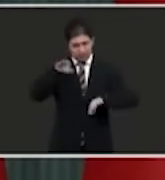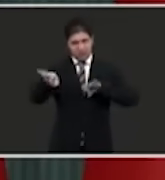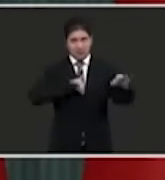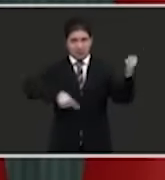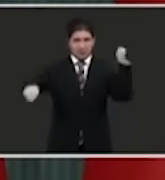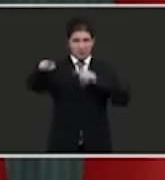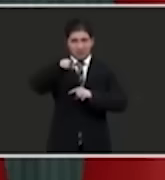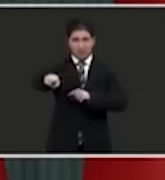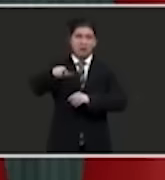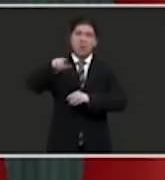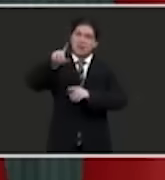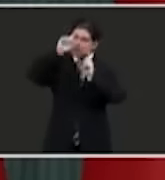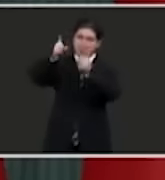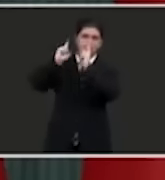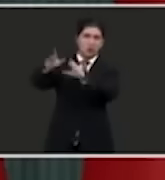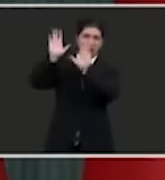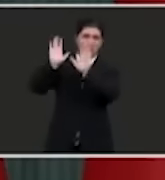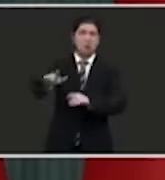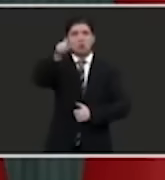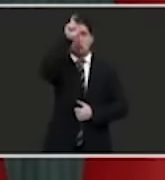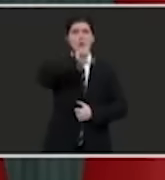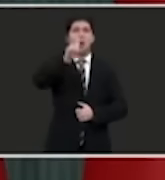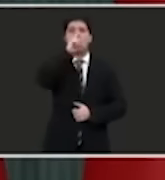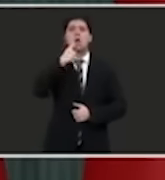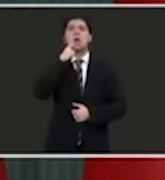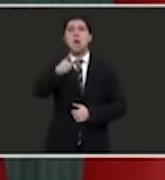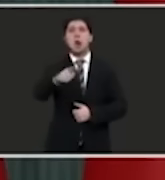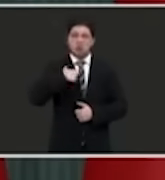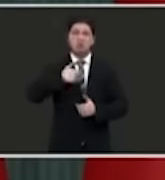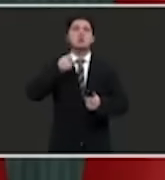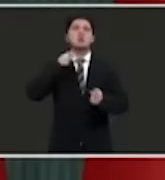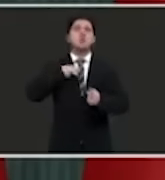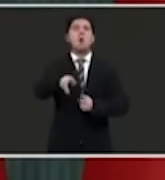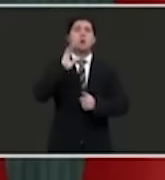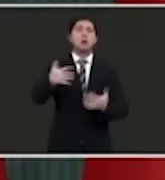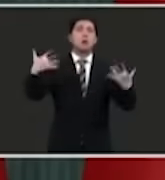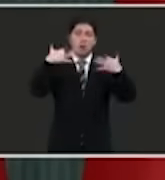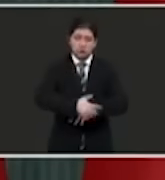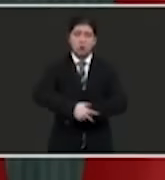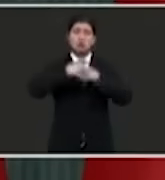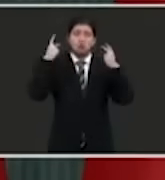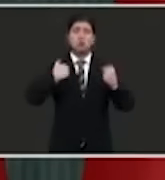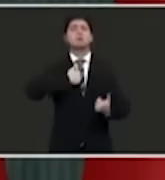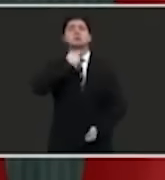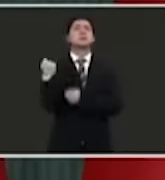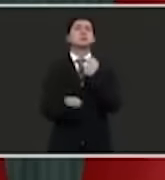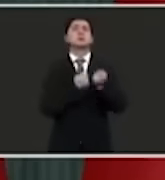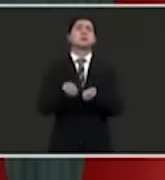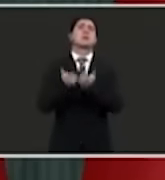baş başa bırakarak Türkiye yüzyılının inşası yolunda gece gündüz çalışmaya